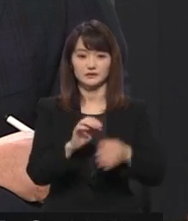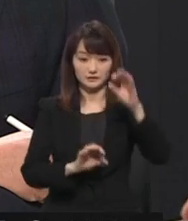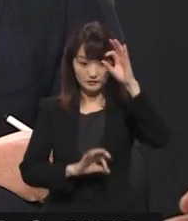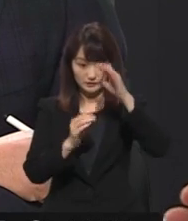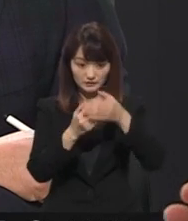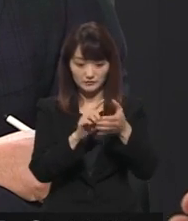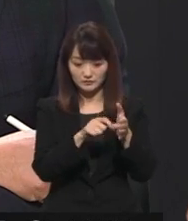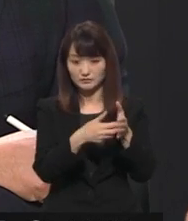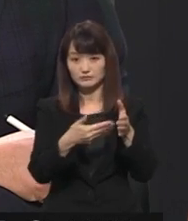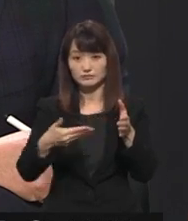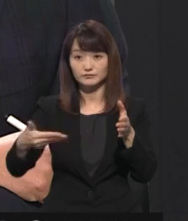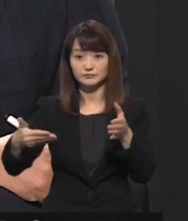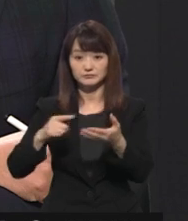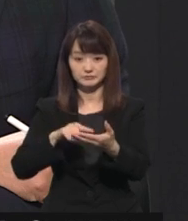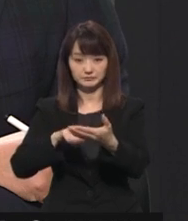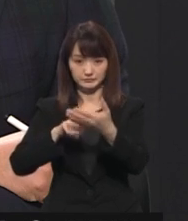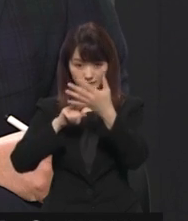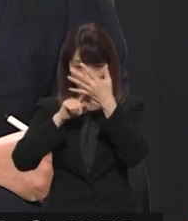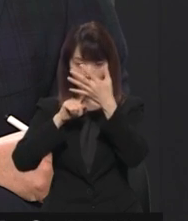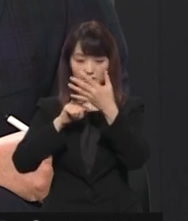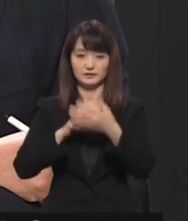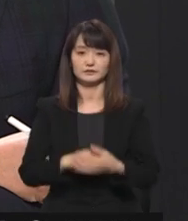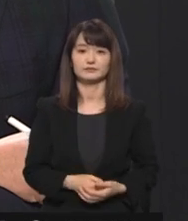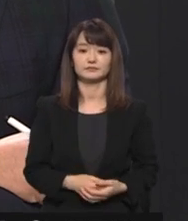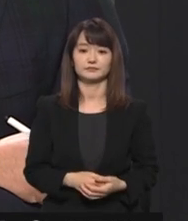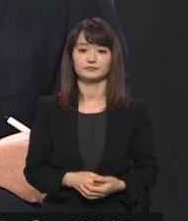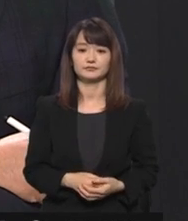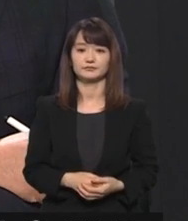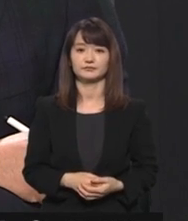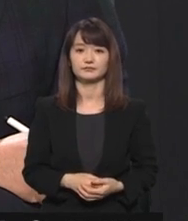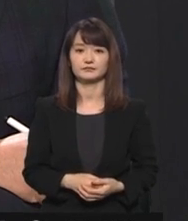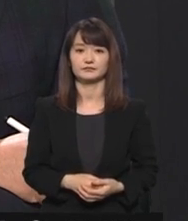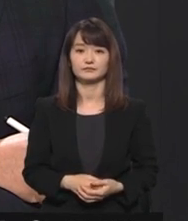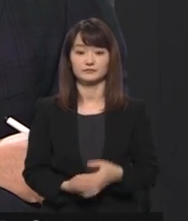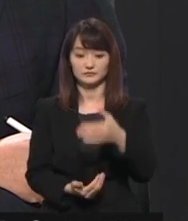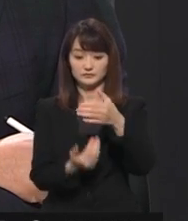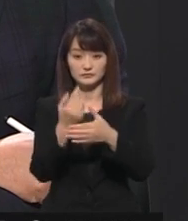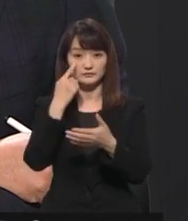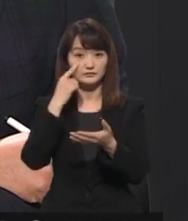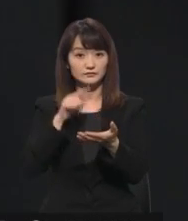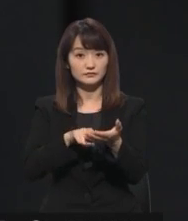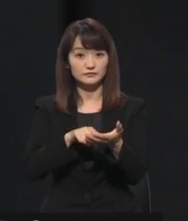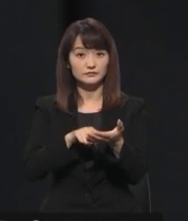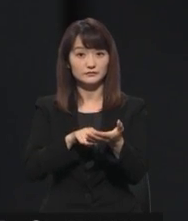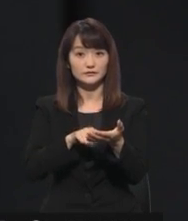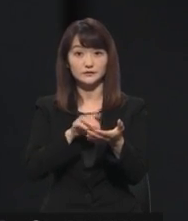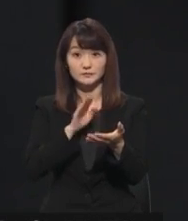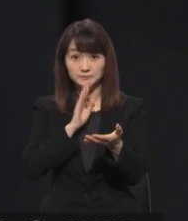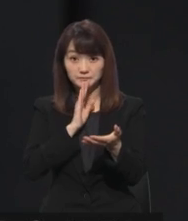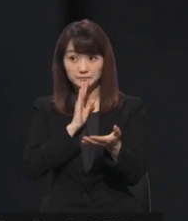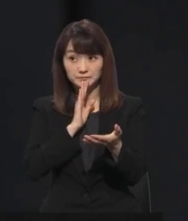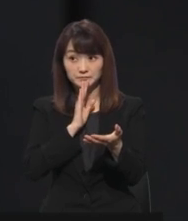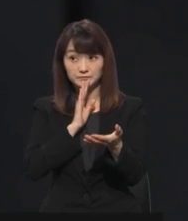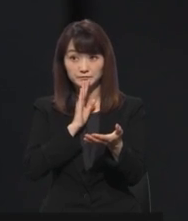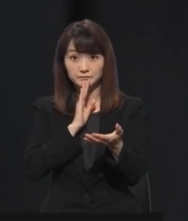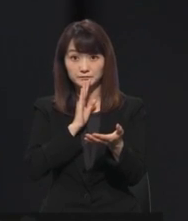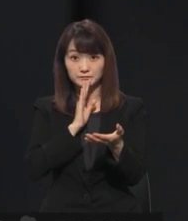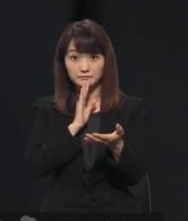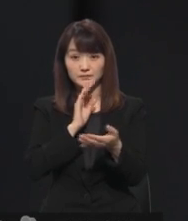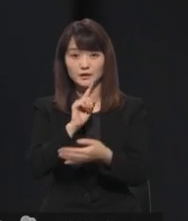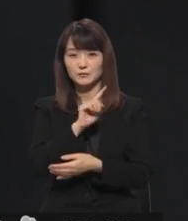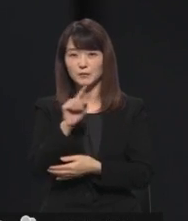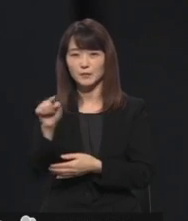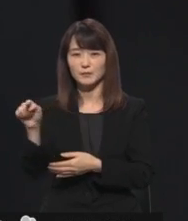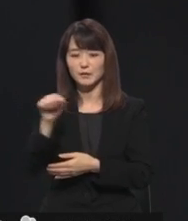나면 지나고 나면 드러나게 된다 그리고 어그 드러났을 때 만약 이것이 사실이라면 아까 이제 뭐 라면 이렇게 하지 말라고